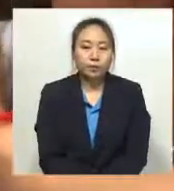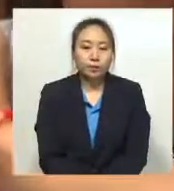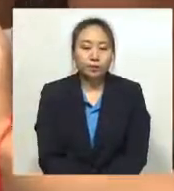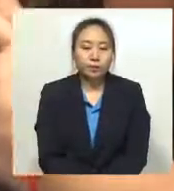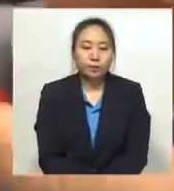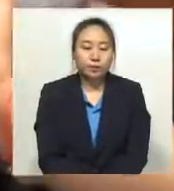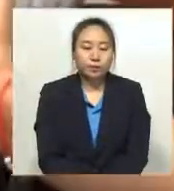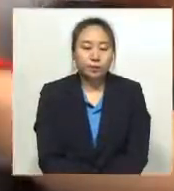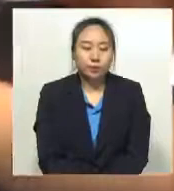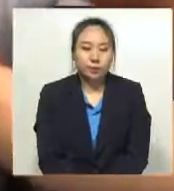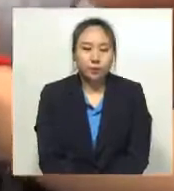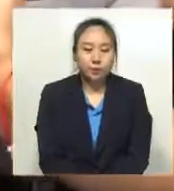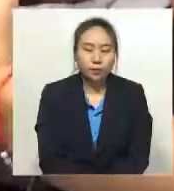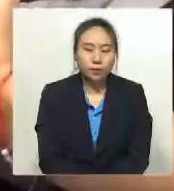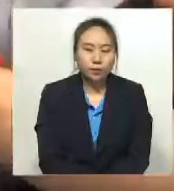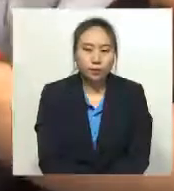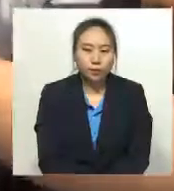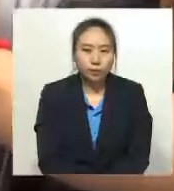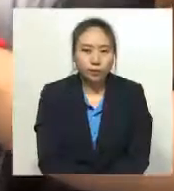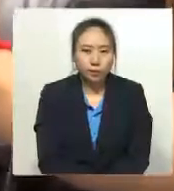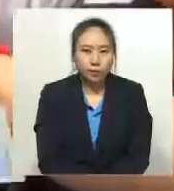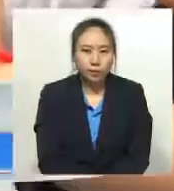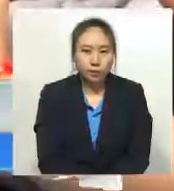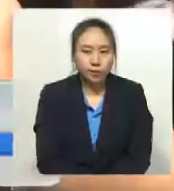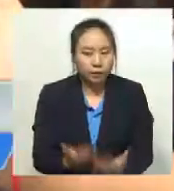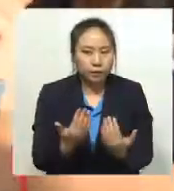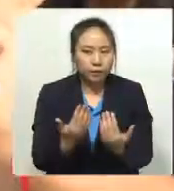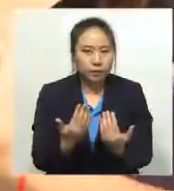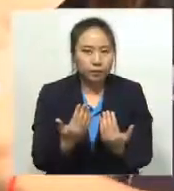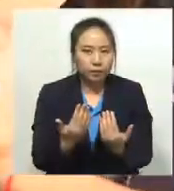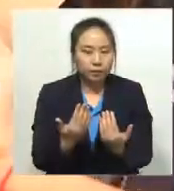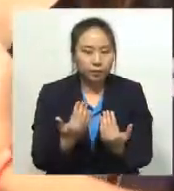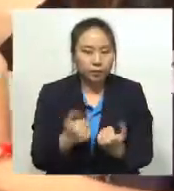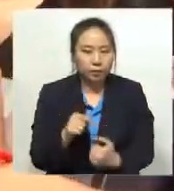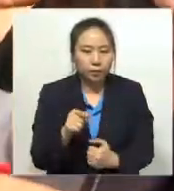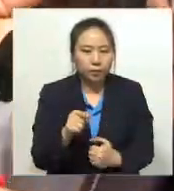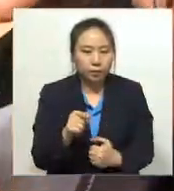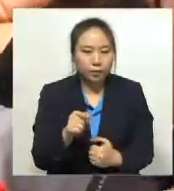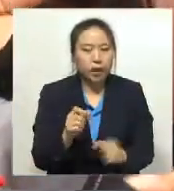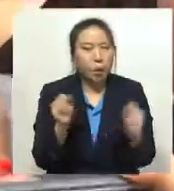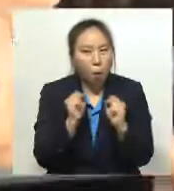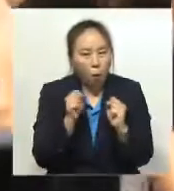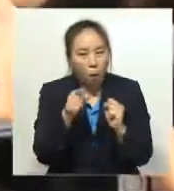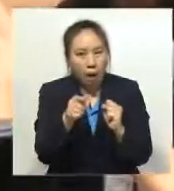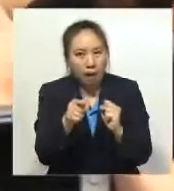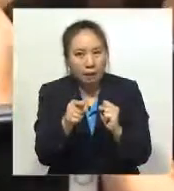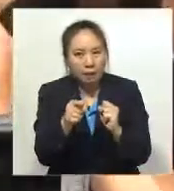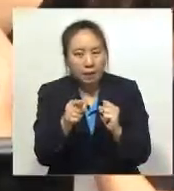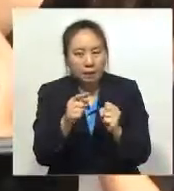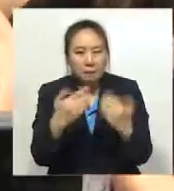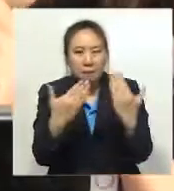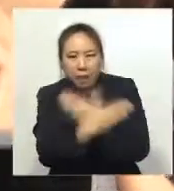ว่าที่การสอบบางปีเนี่ยที่รับเรื่องไปรับทำคดีพวกนี้ครับกลัวแบบว่าพวกคดีจะพลิกหรือว่าจะทำอะไรให้ลูกสาวแบบ